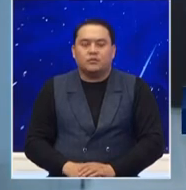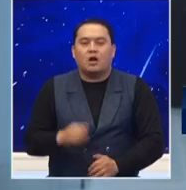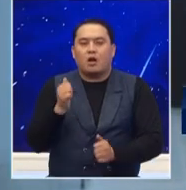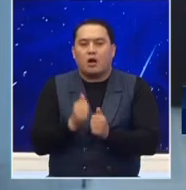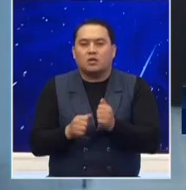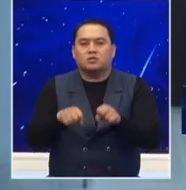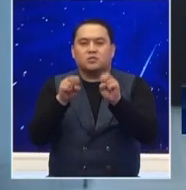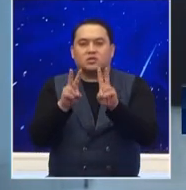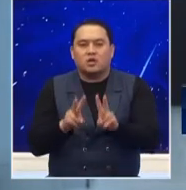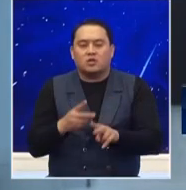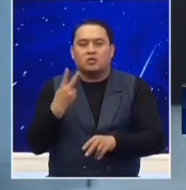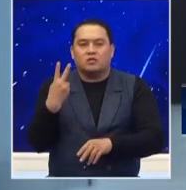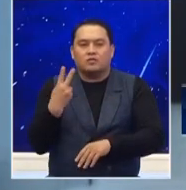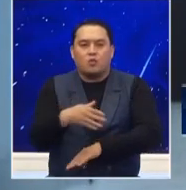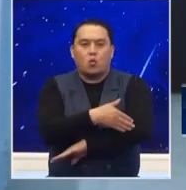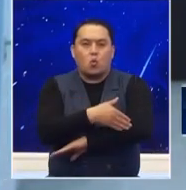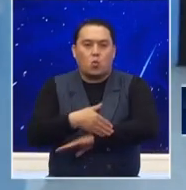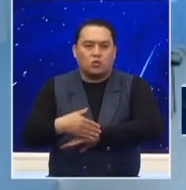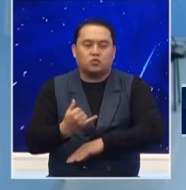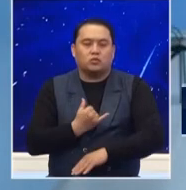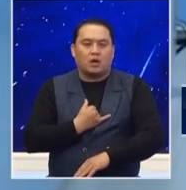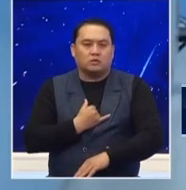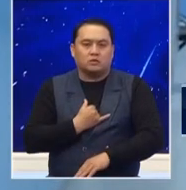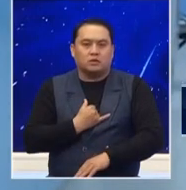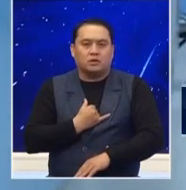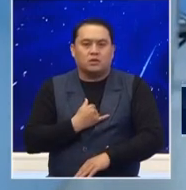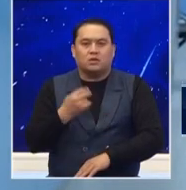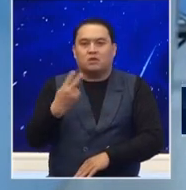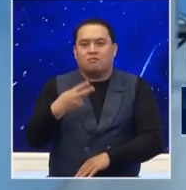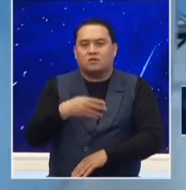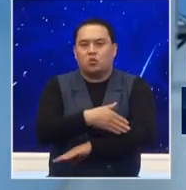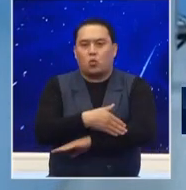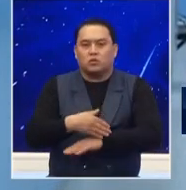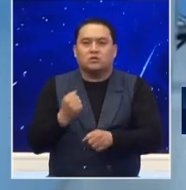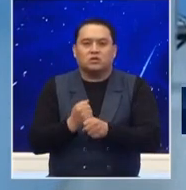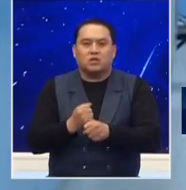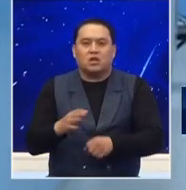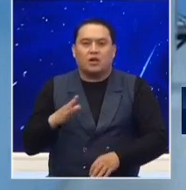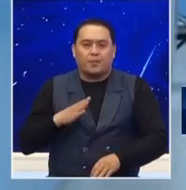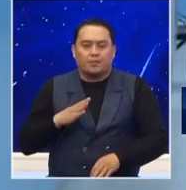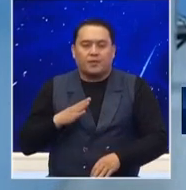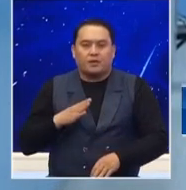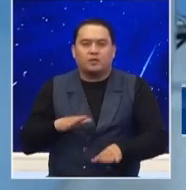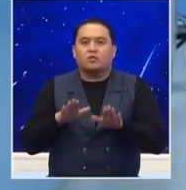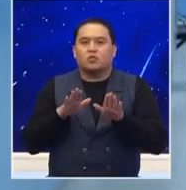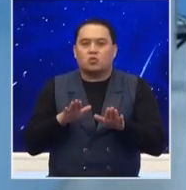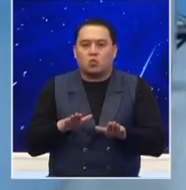сельском округе более 2 улиц. Это получается мы где-то около 20 улиц сделали. Это только, у которых